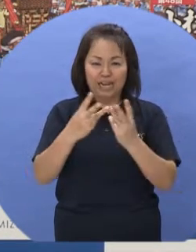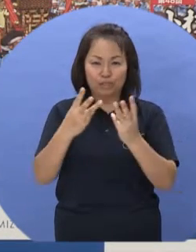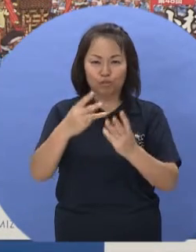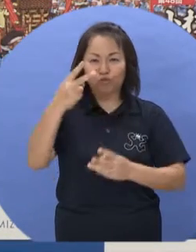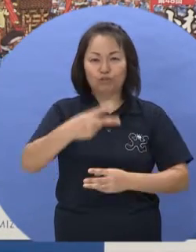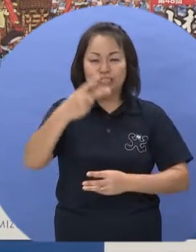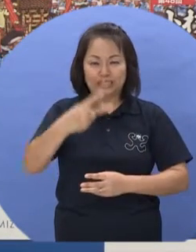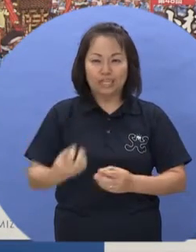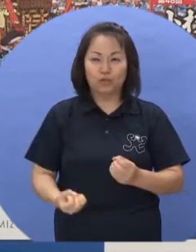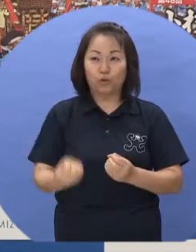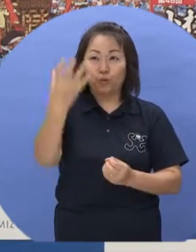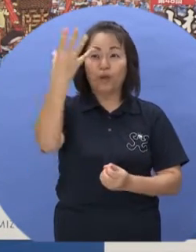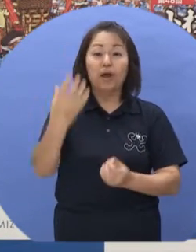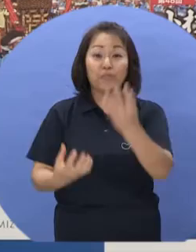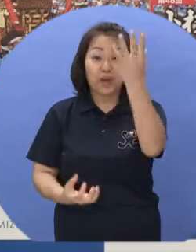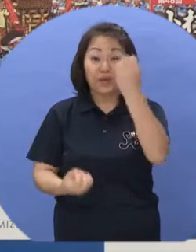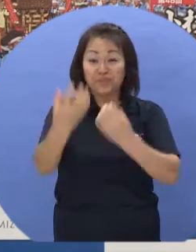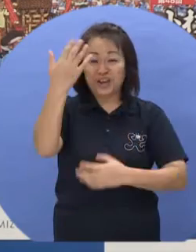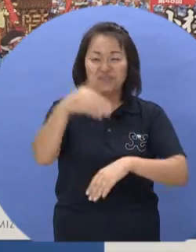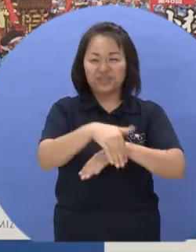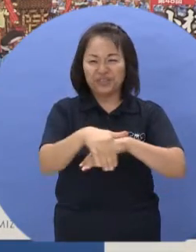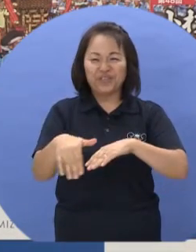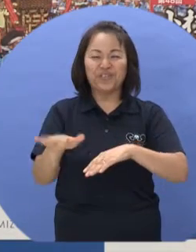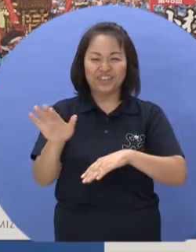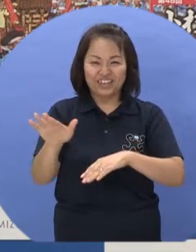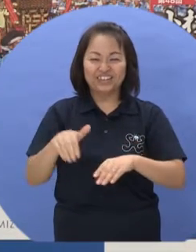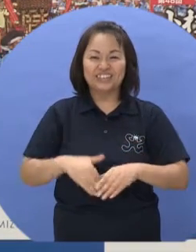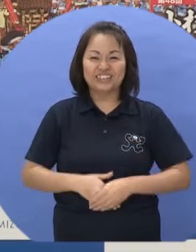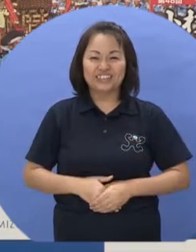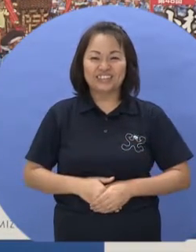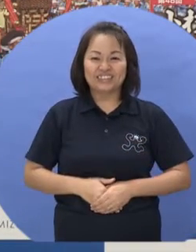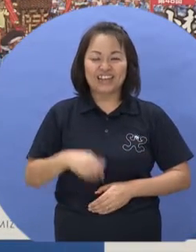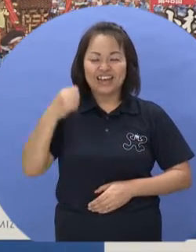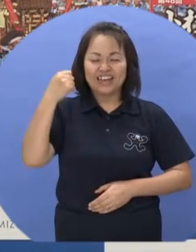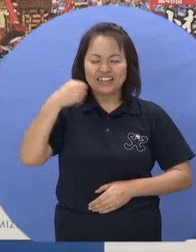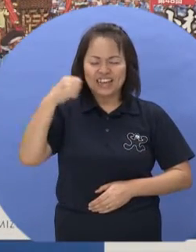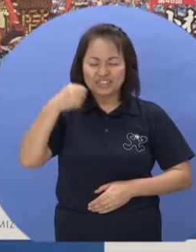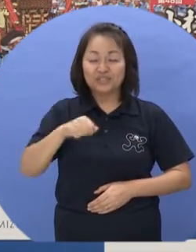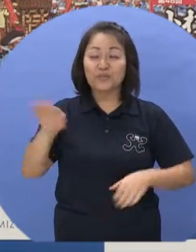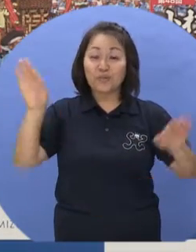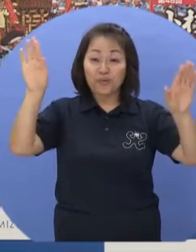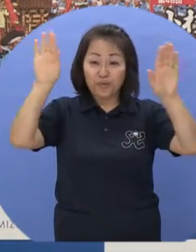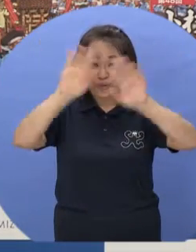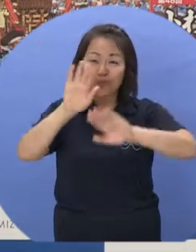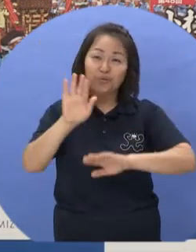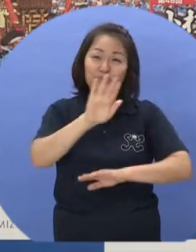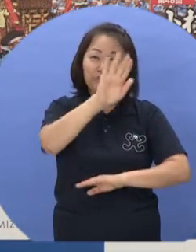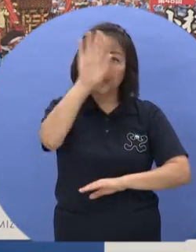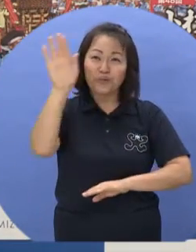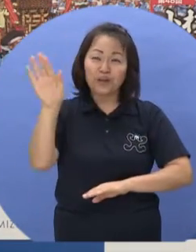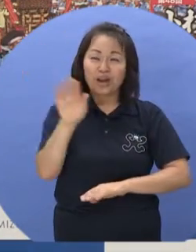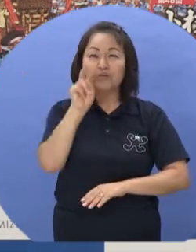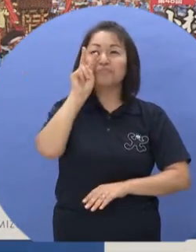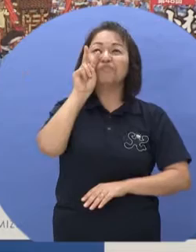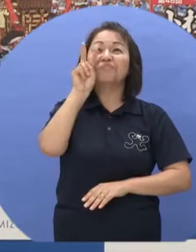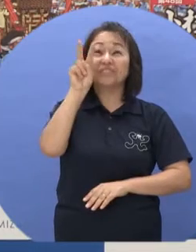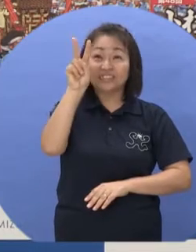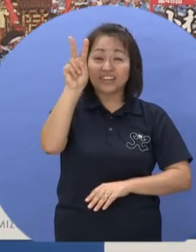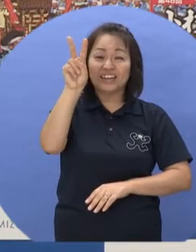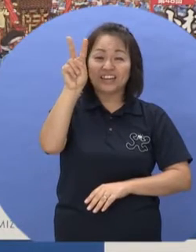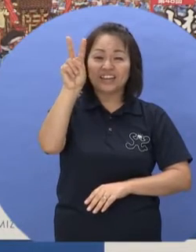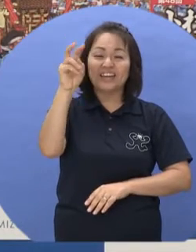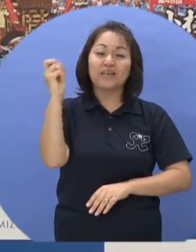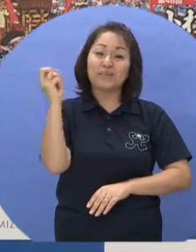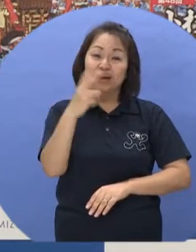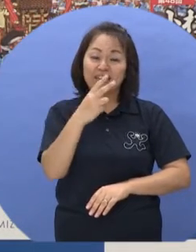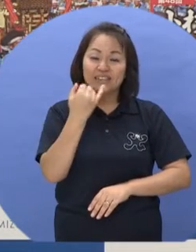打ち上げられることになっています。夜の夏の夜空をですね、彩るこの花火、またちょうど会